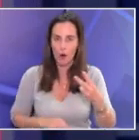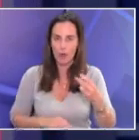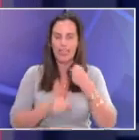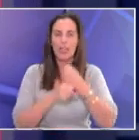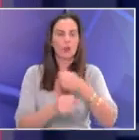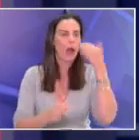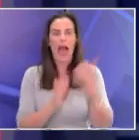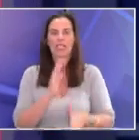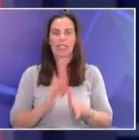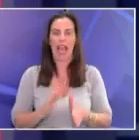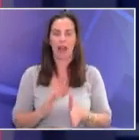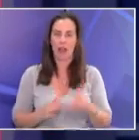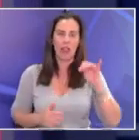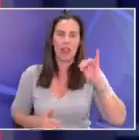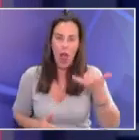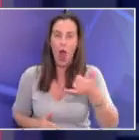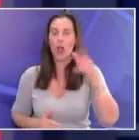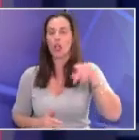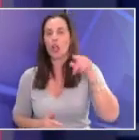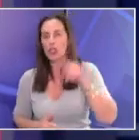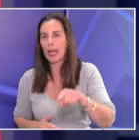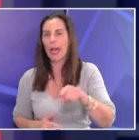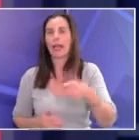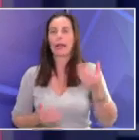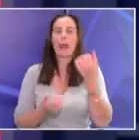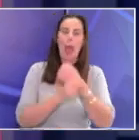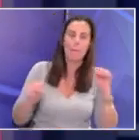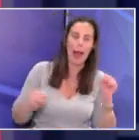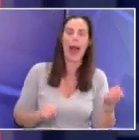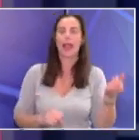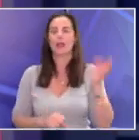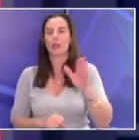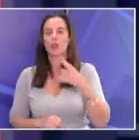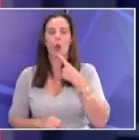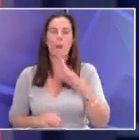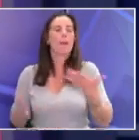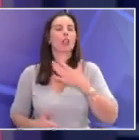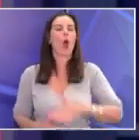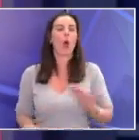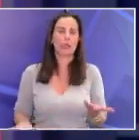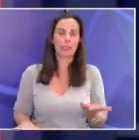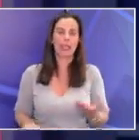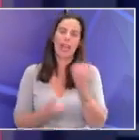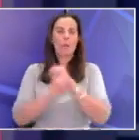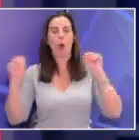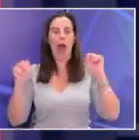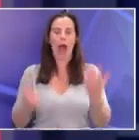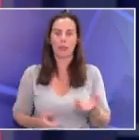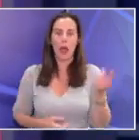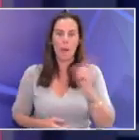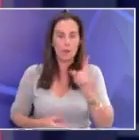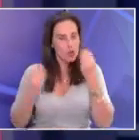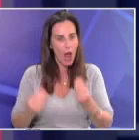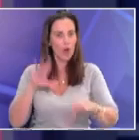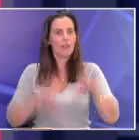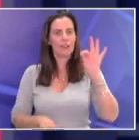ייצוג חסר עצום. נכון, יש כאלה, נאו-ליברלים ועוד כאלה שצועקים, מה אתה רוצה בחייך, דמוקרטיה? מי